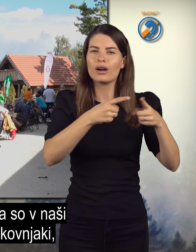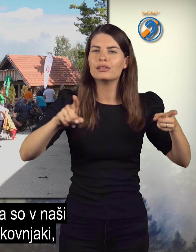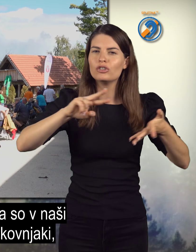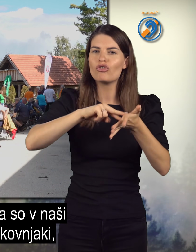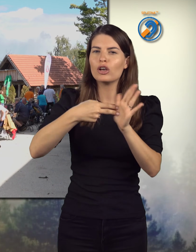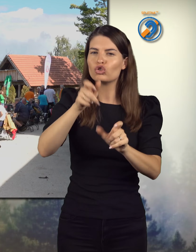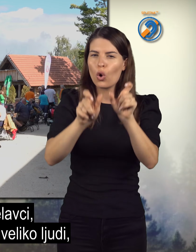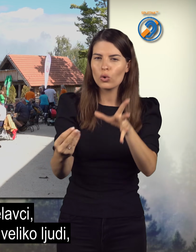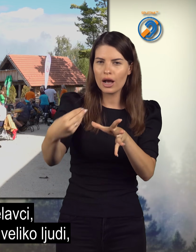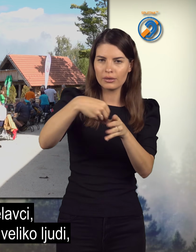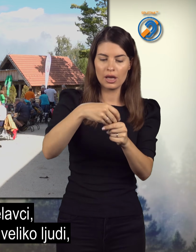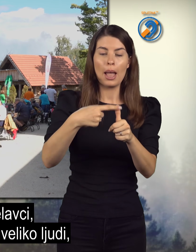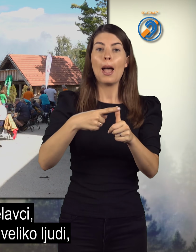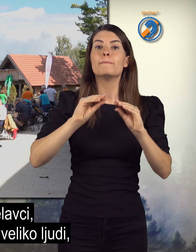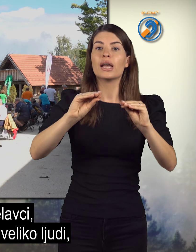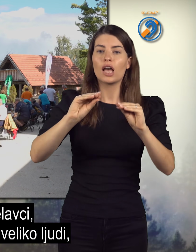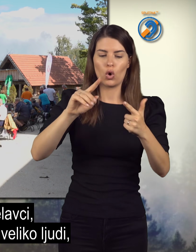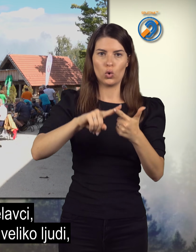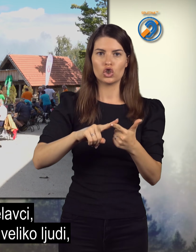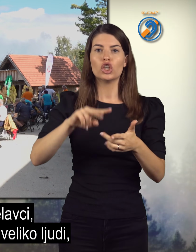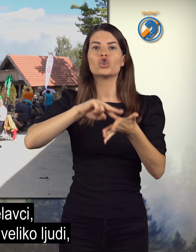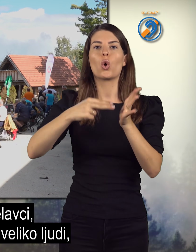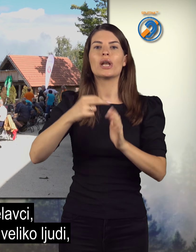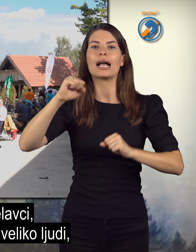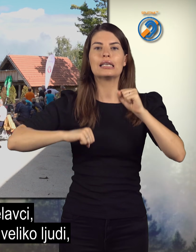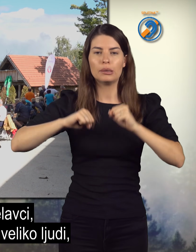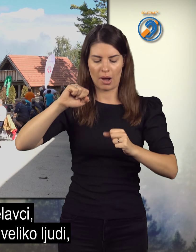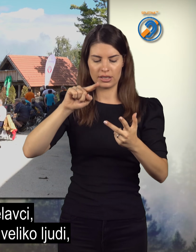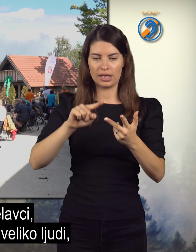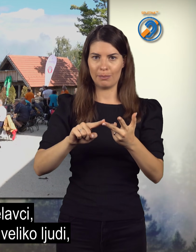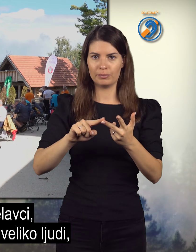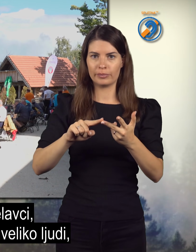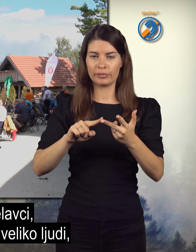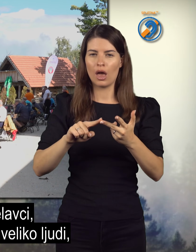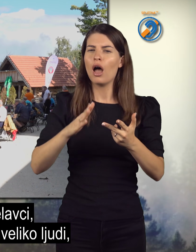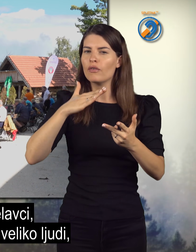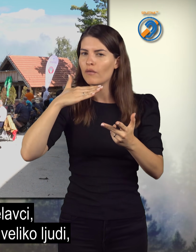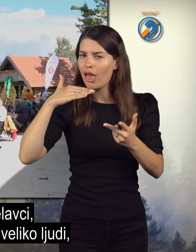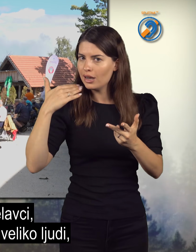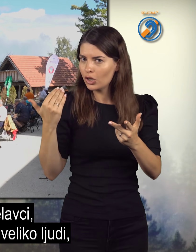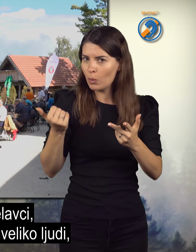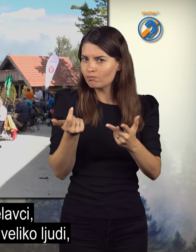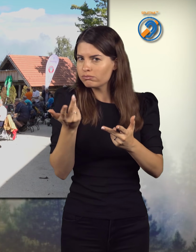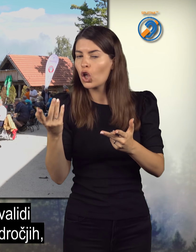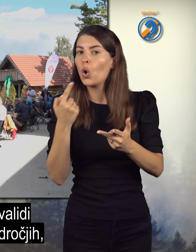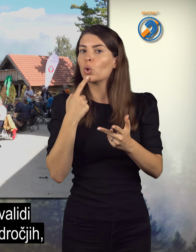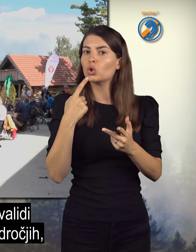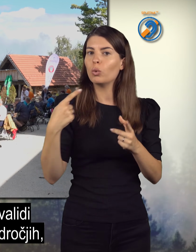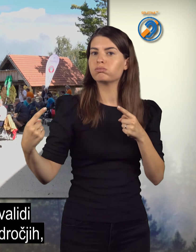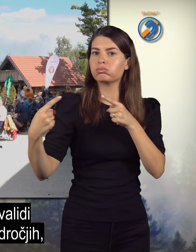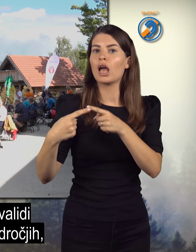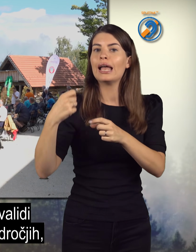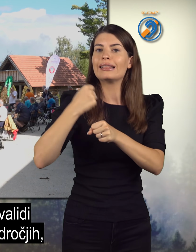različni strokovnjaki, pedagoški delavci, kineziologi, potem imamo tudi veliko takšnih, ki pa delajo